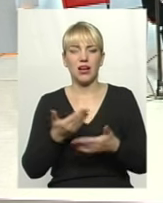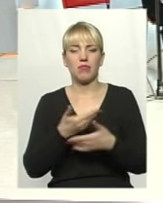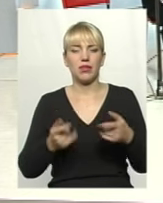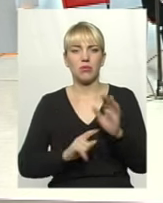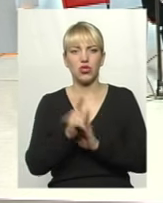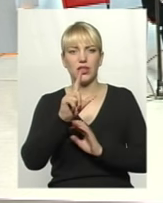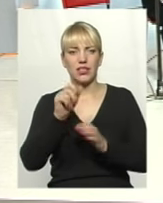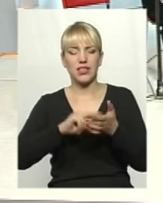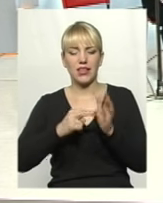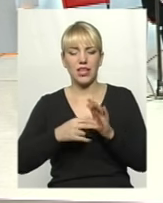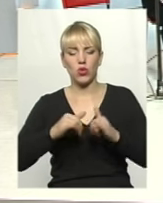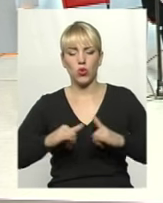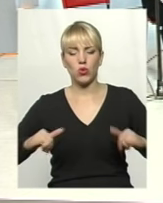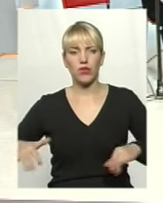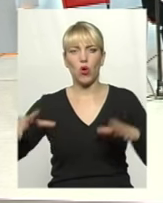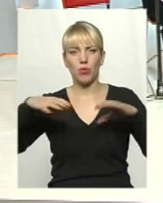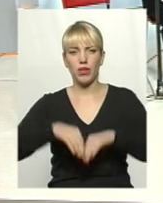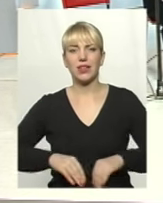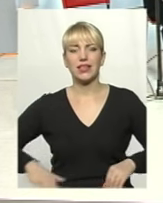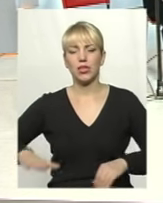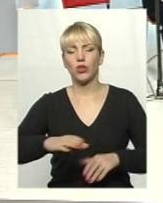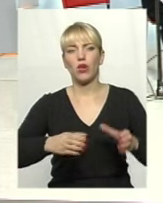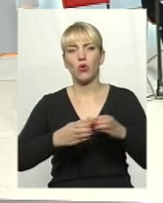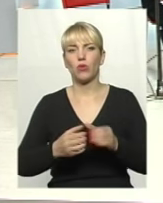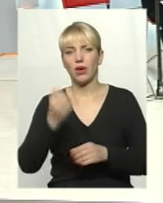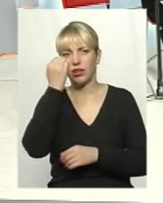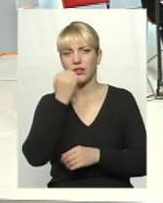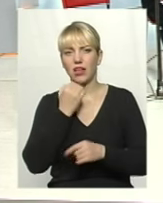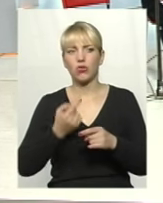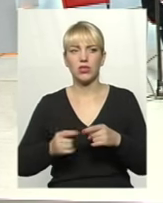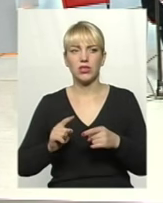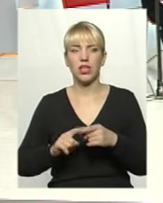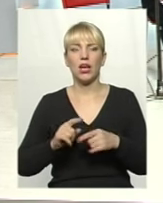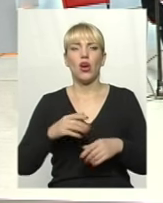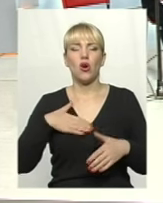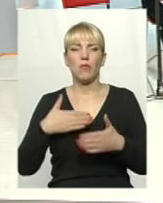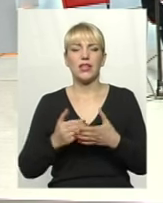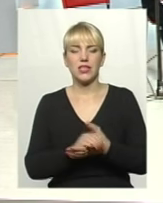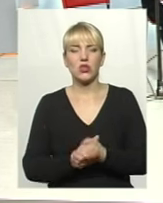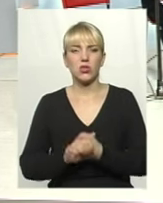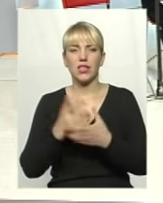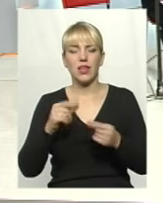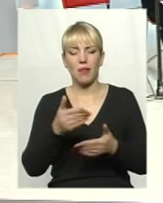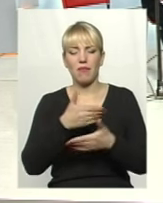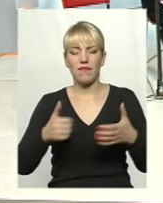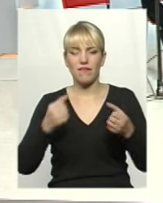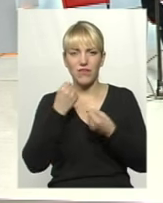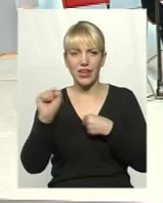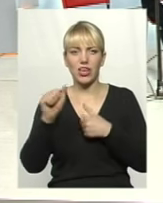розпочали стратегію розвитку об'єднаної територіальної громади. Дякувати Інституту громадянського суспільства, де ми виграли конкурс